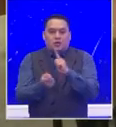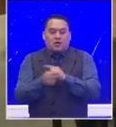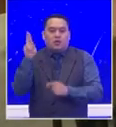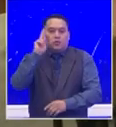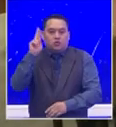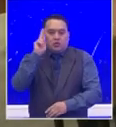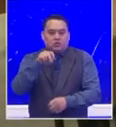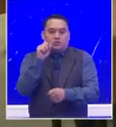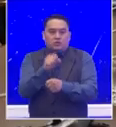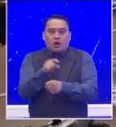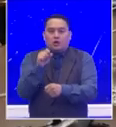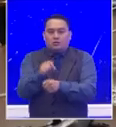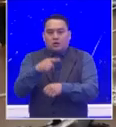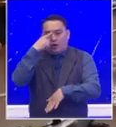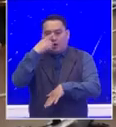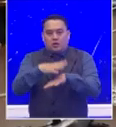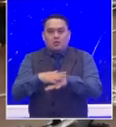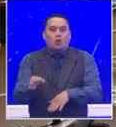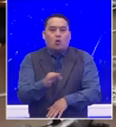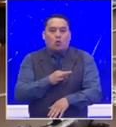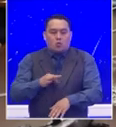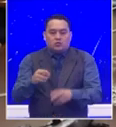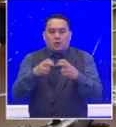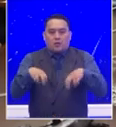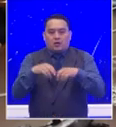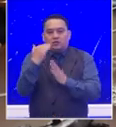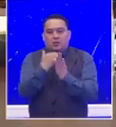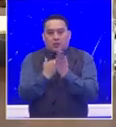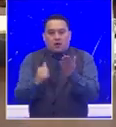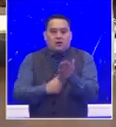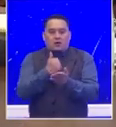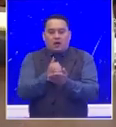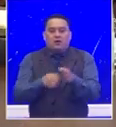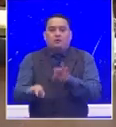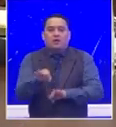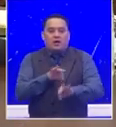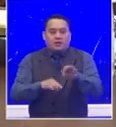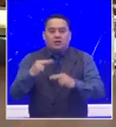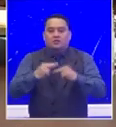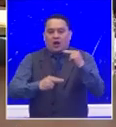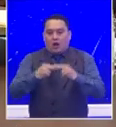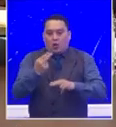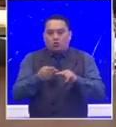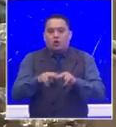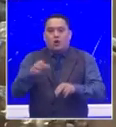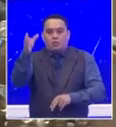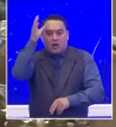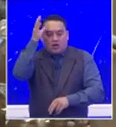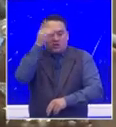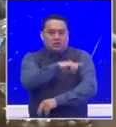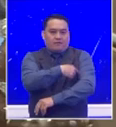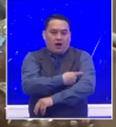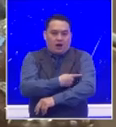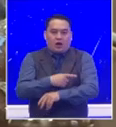обучения. По заданию главы области Аманды Кабаталова будет пересмотрен список приоритетных проектов строительства. Учреждениям образования и